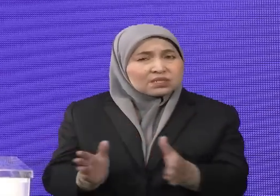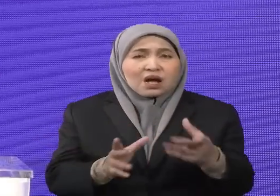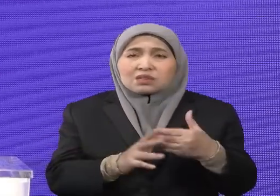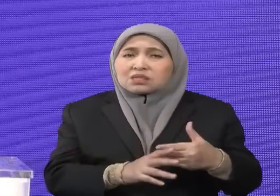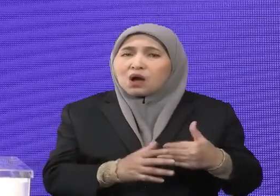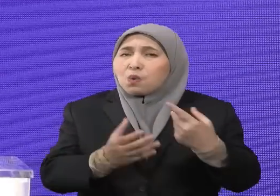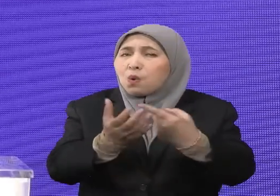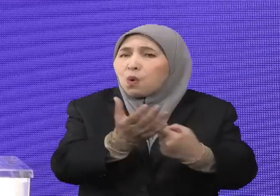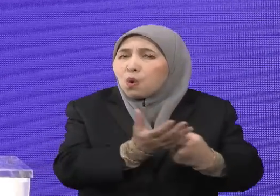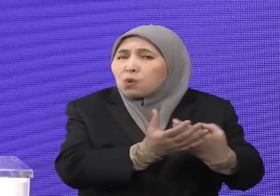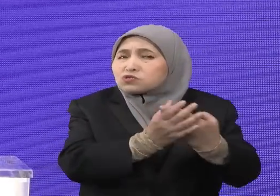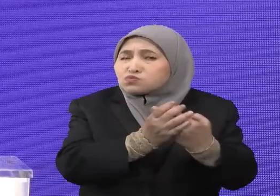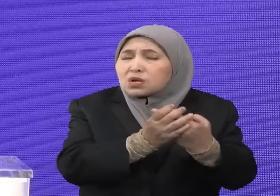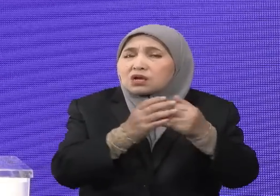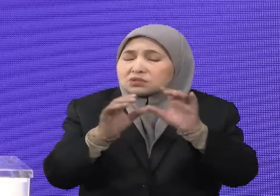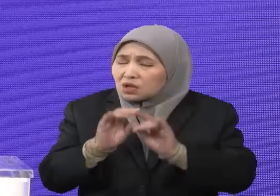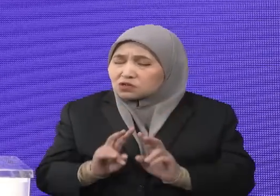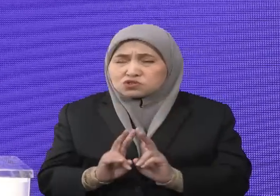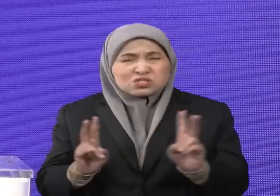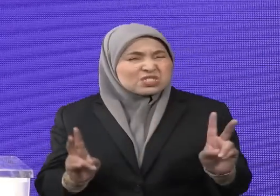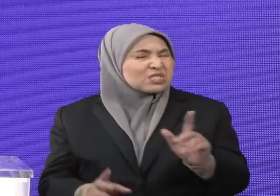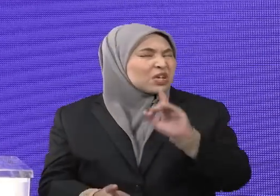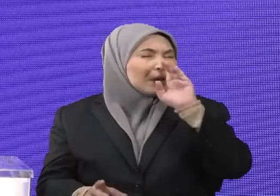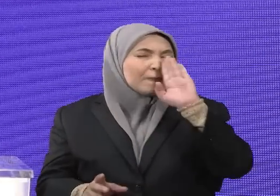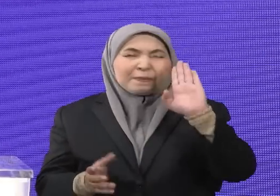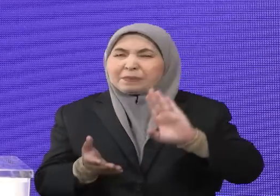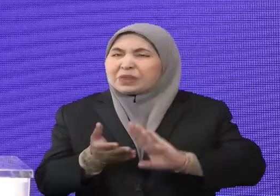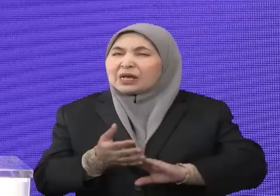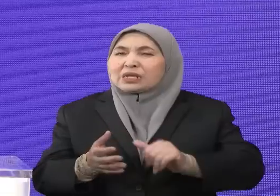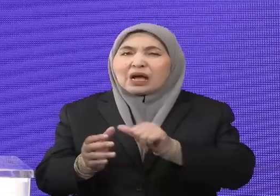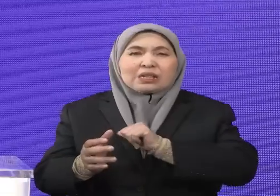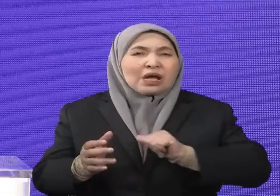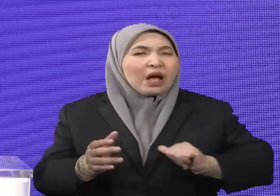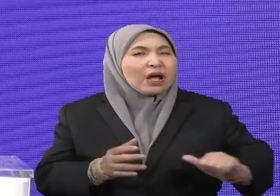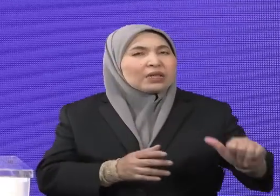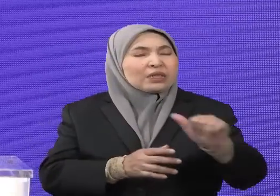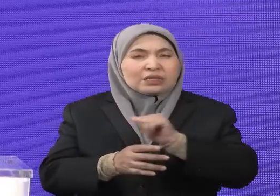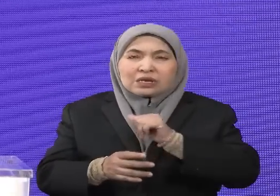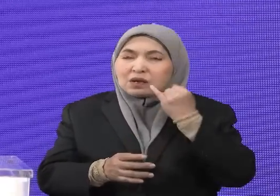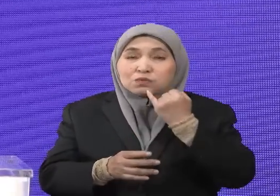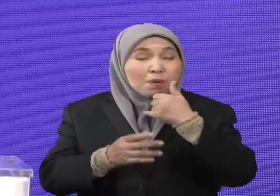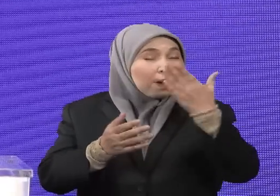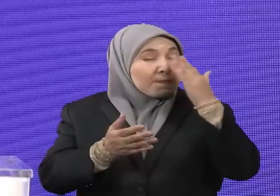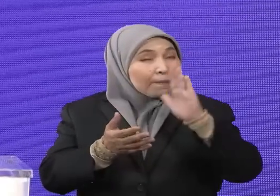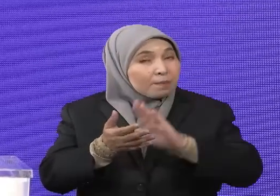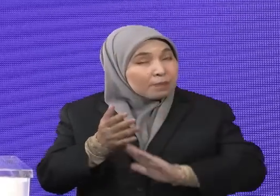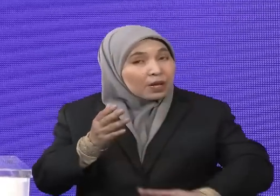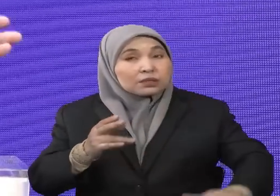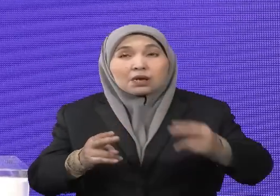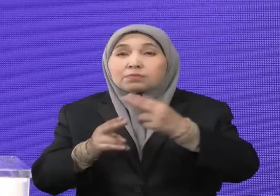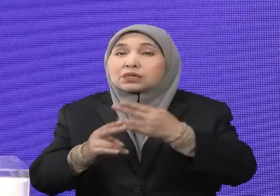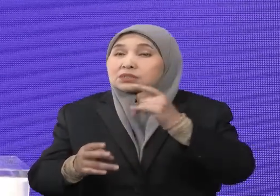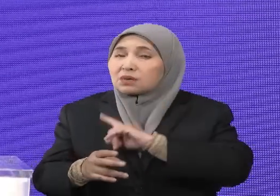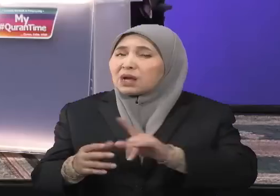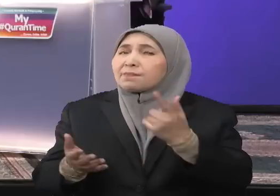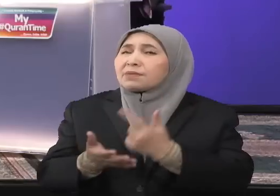konspirasi konspirasi yang sangat licik di kalangan ahli Yahudi untuk memburukkan nama Islam apakah konspirasi itu saya ingin